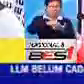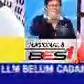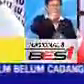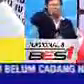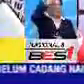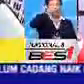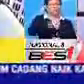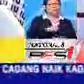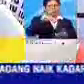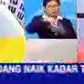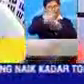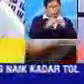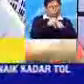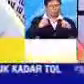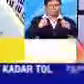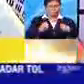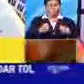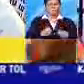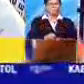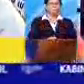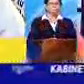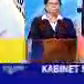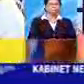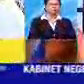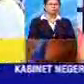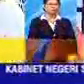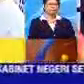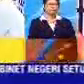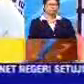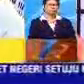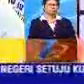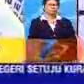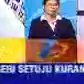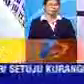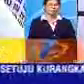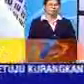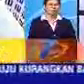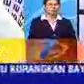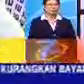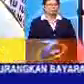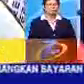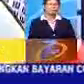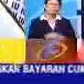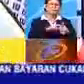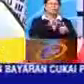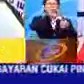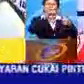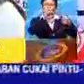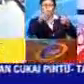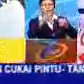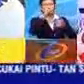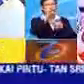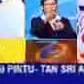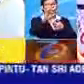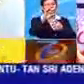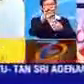I was much fitter this year and I think I raced a much smarter race and it was hard, you know, obviously with Josh and Luke McKenzie and Brad, it was a